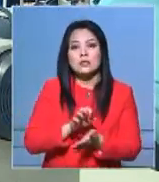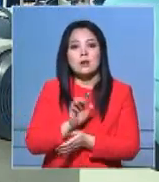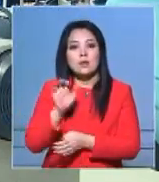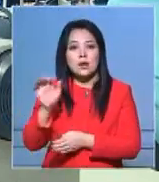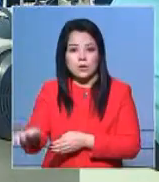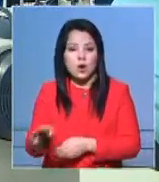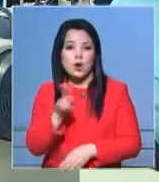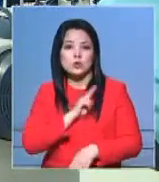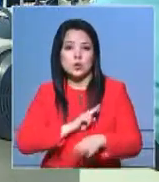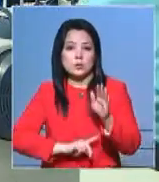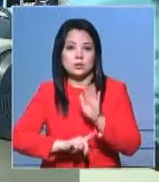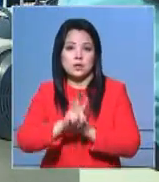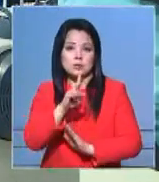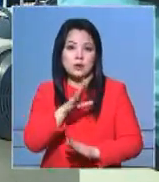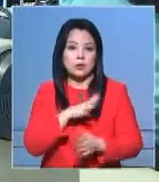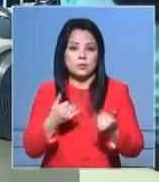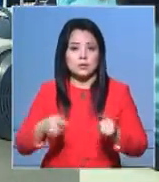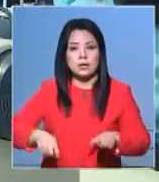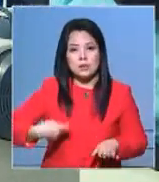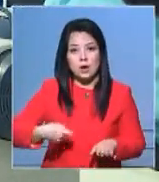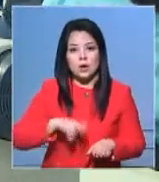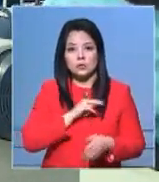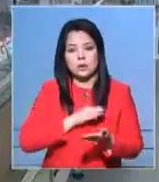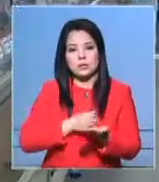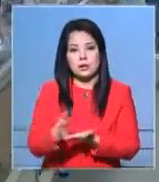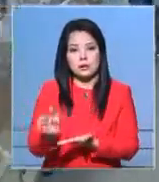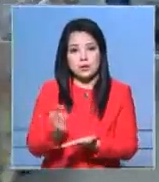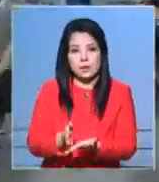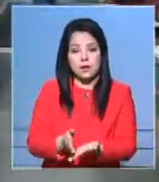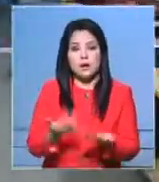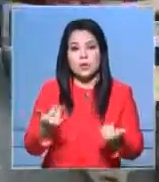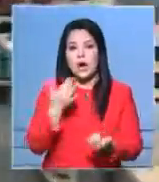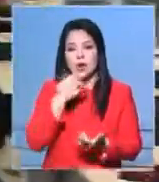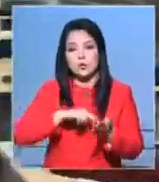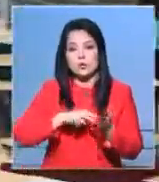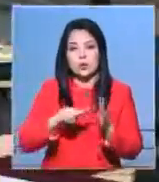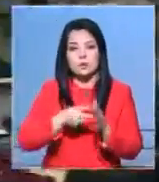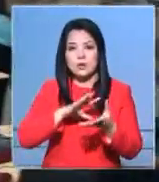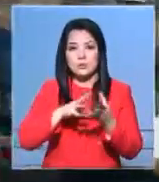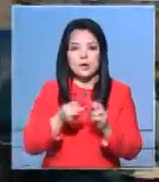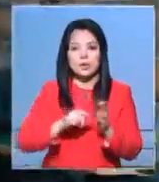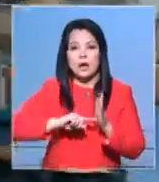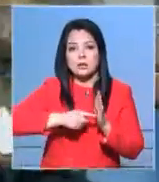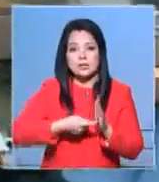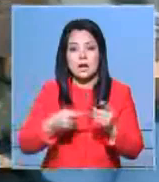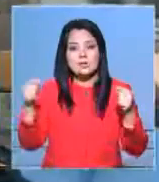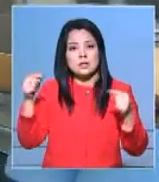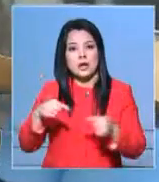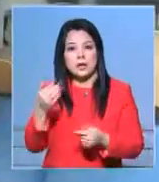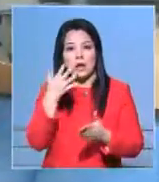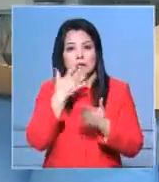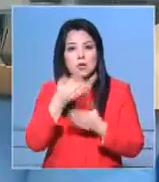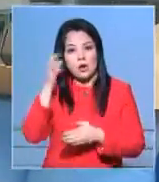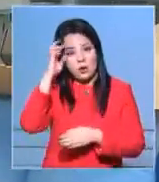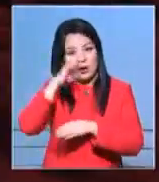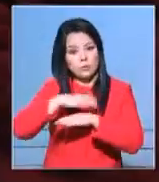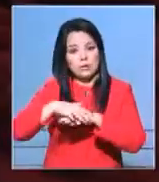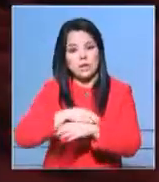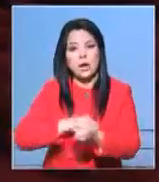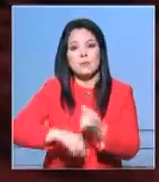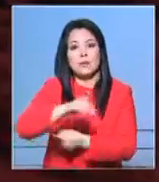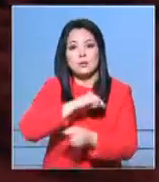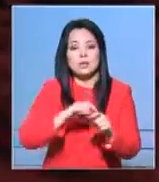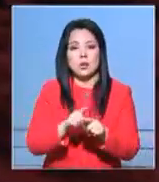жұмысқа келдім. Қазір тігінші болып жұмыс істеймін. Ұлт жоспарында көрсетілген мақсаттарға сай үкімет бизнесті қолдау